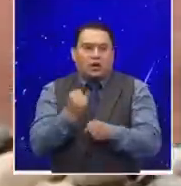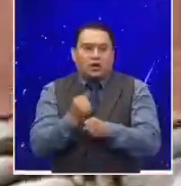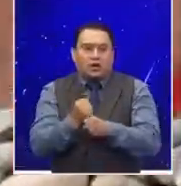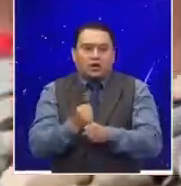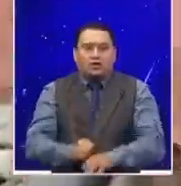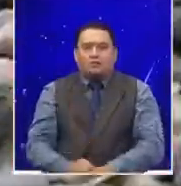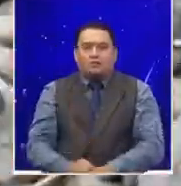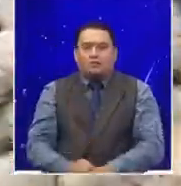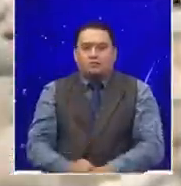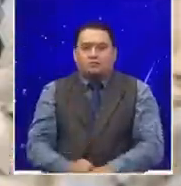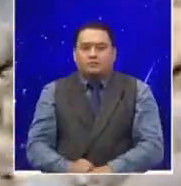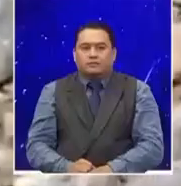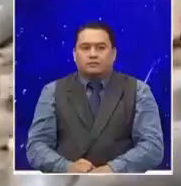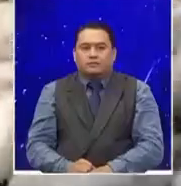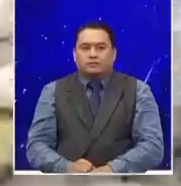Вот.